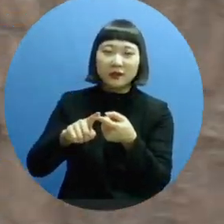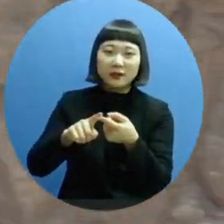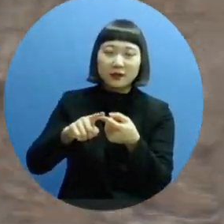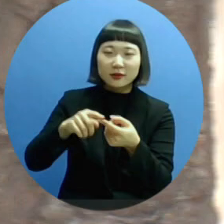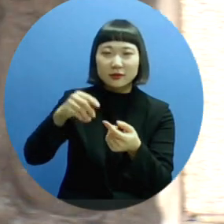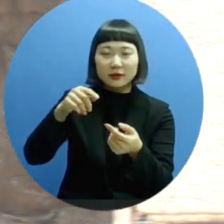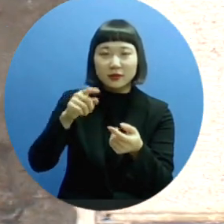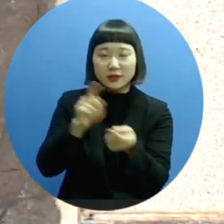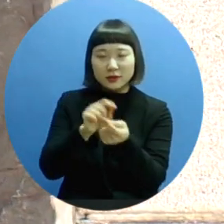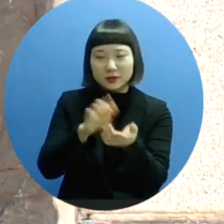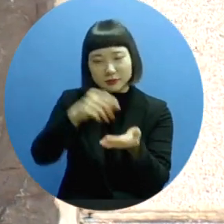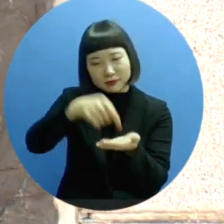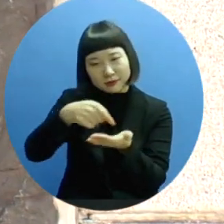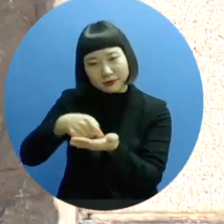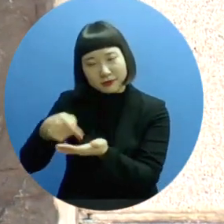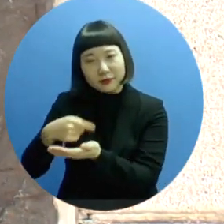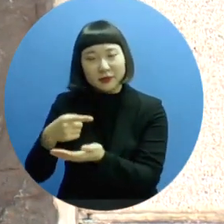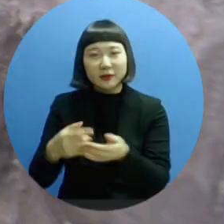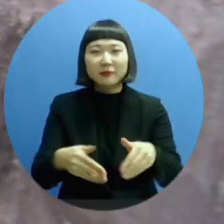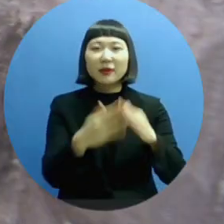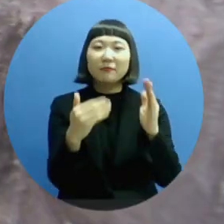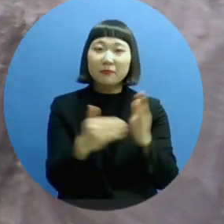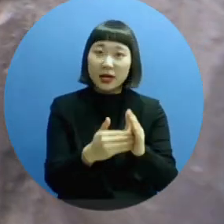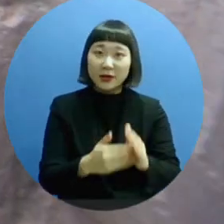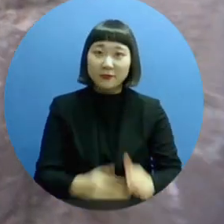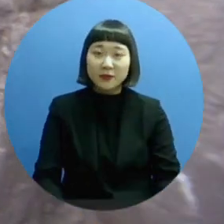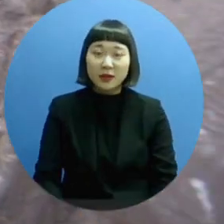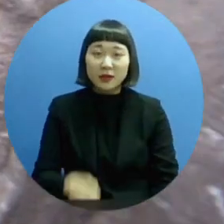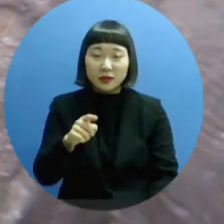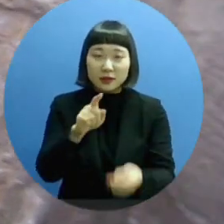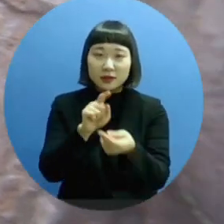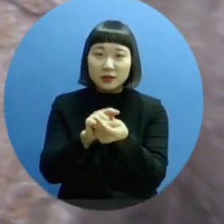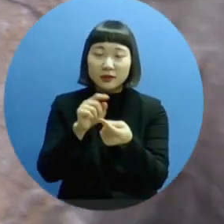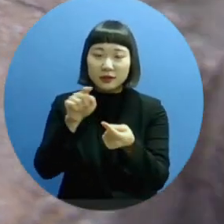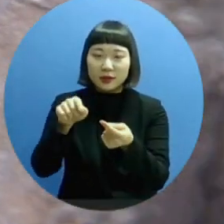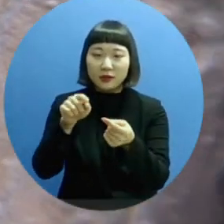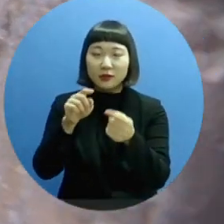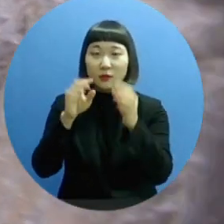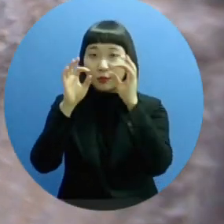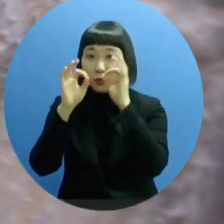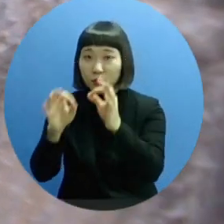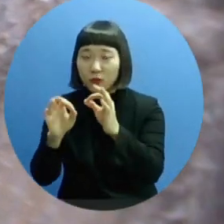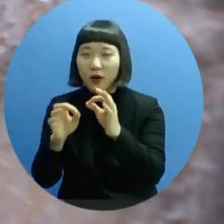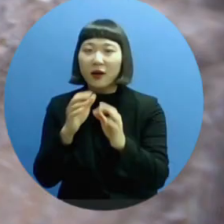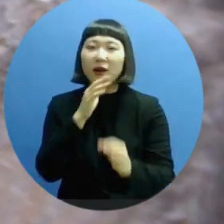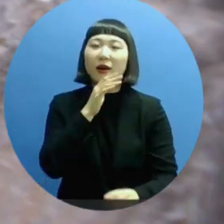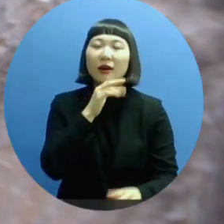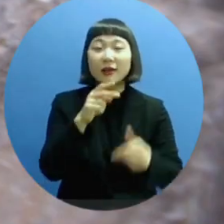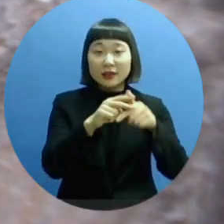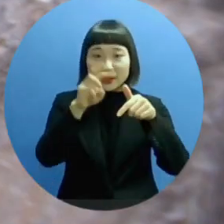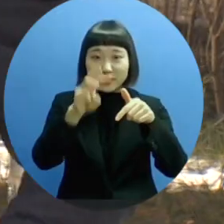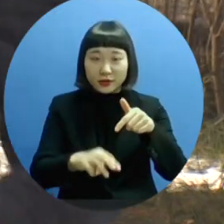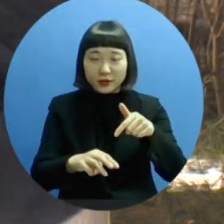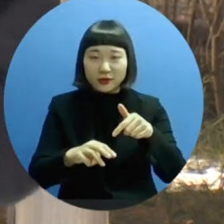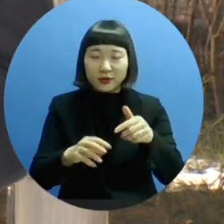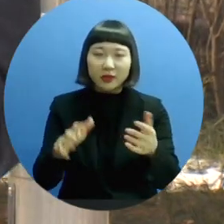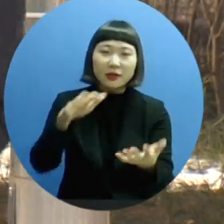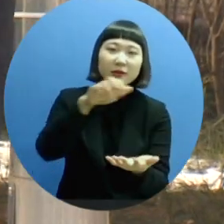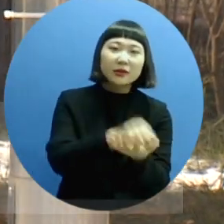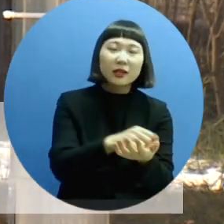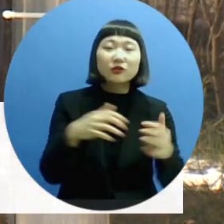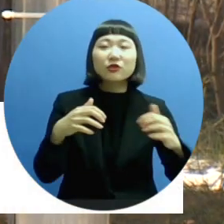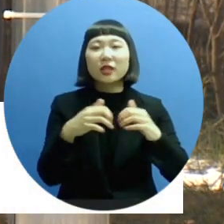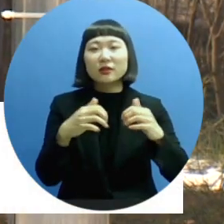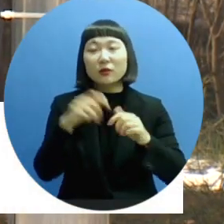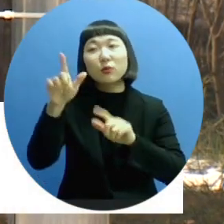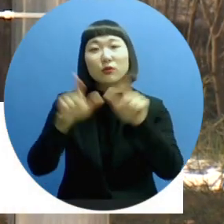동안 대부분 사람들은 이 작품에 새겨진 모습이 인천 상륙작전 당시 상황이라고 생각했습니다. 그 상륙작전 할